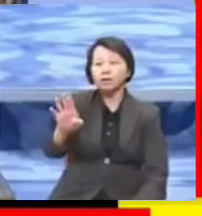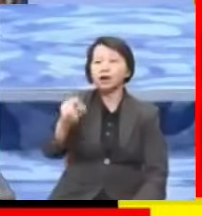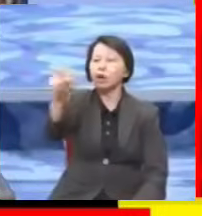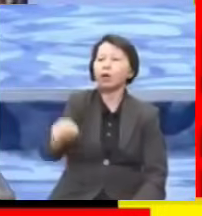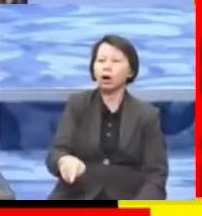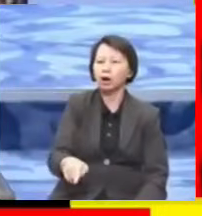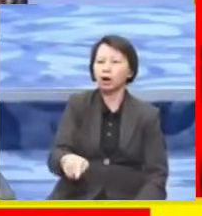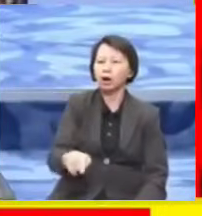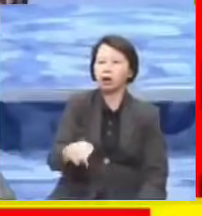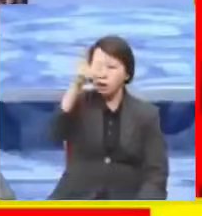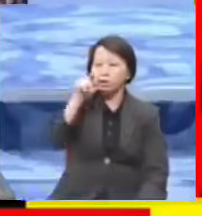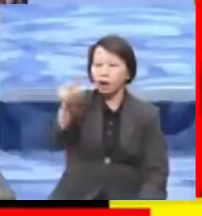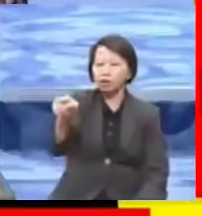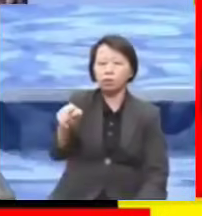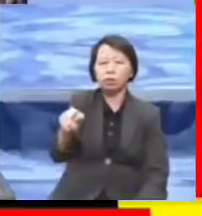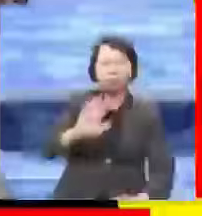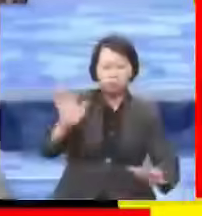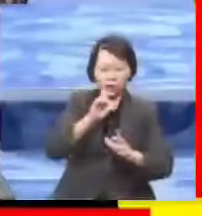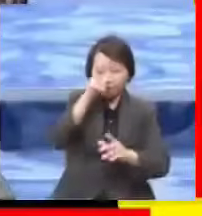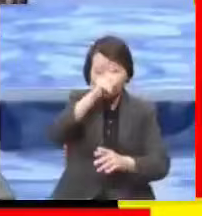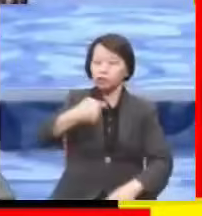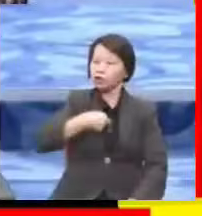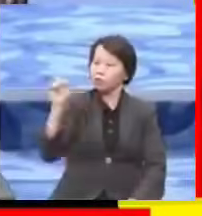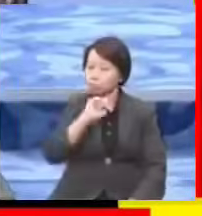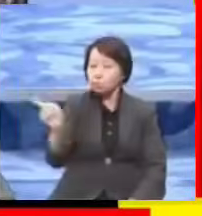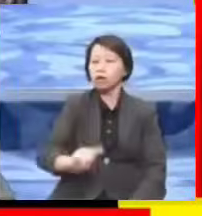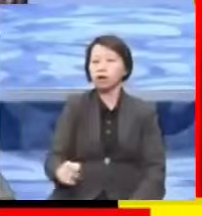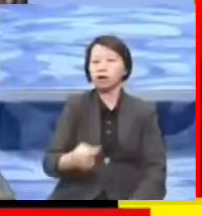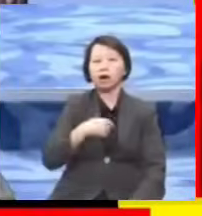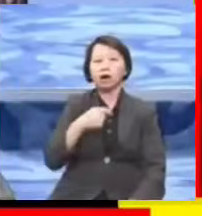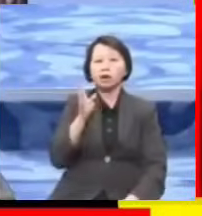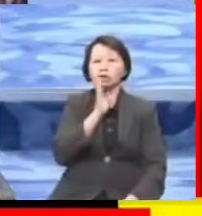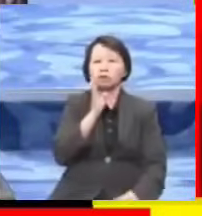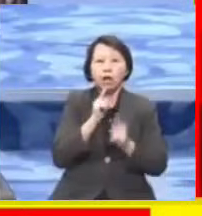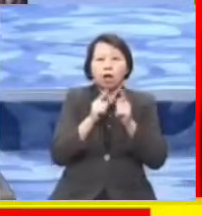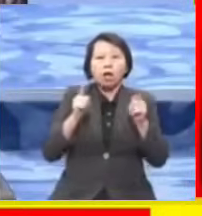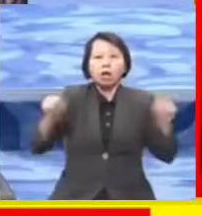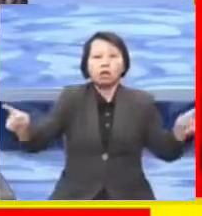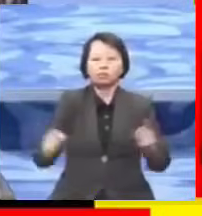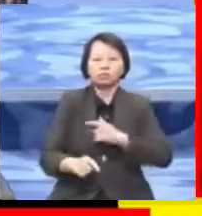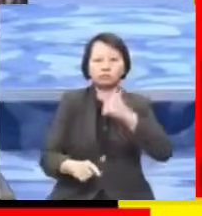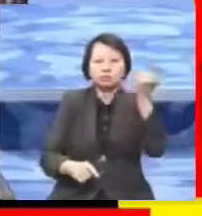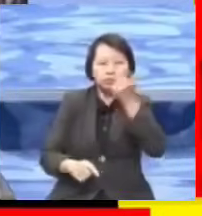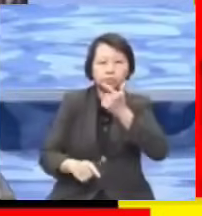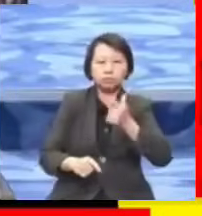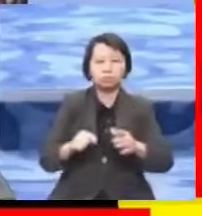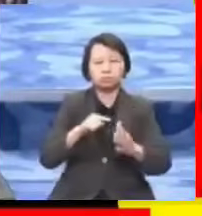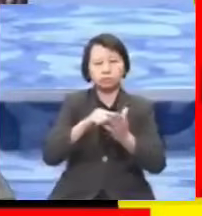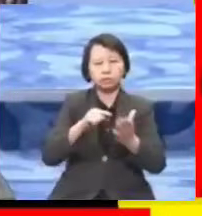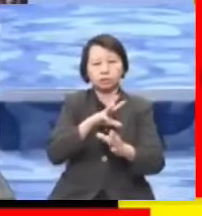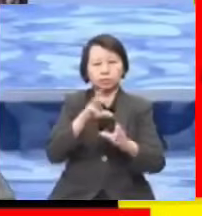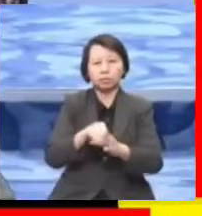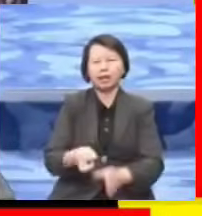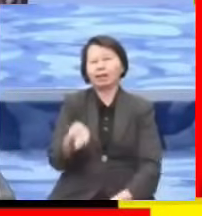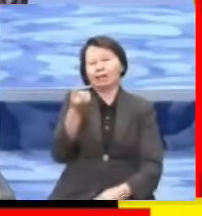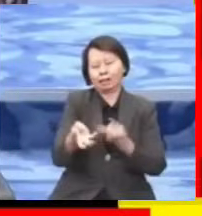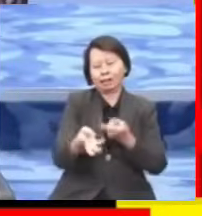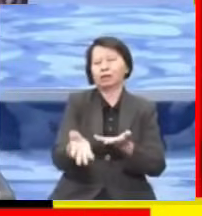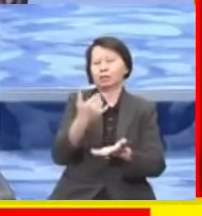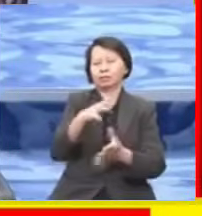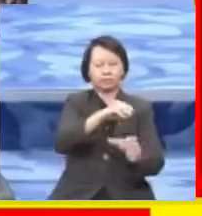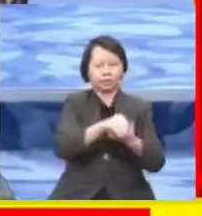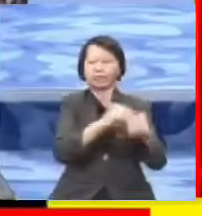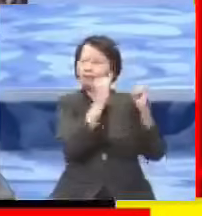saya. Tapi saya tak mau panjangkan kerana ini melibatkan isu-isu yang bagi saya remeh, melibatkan